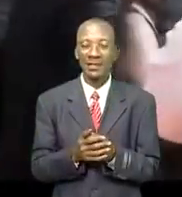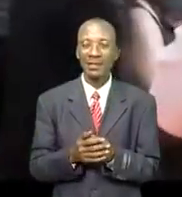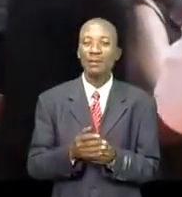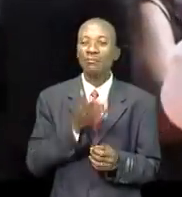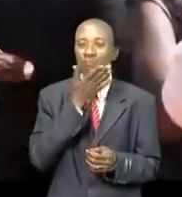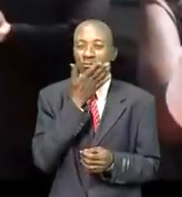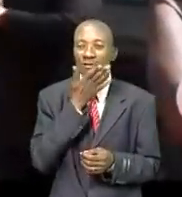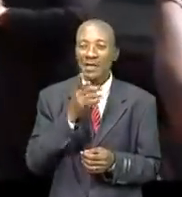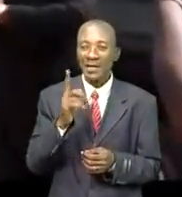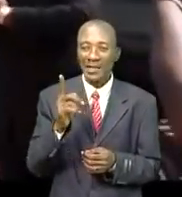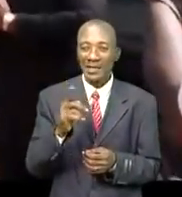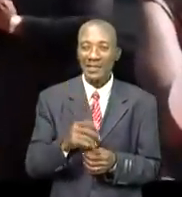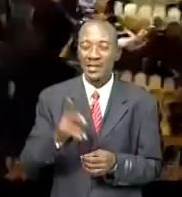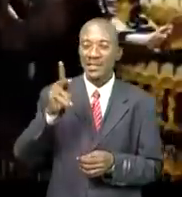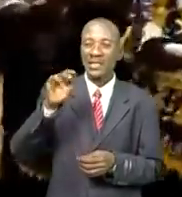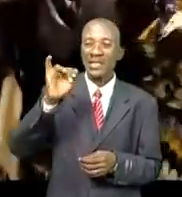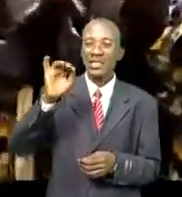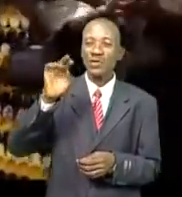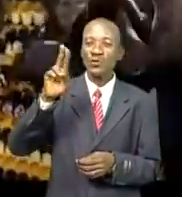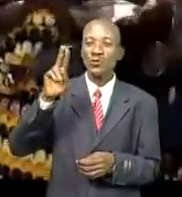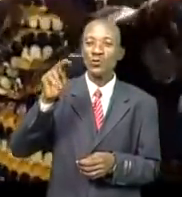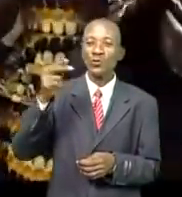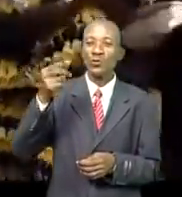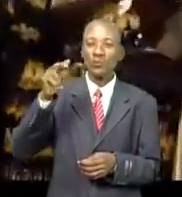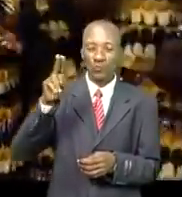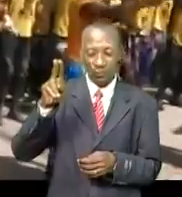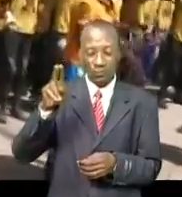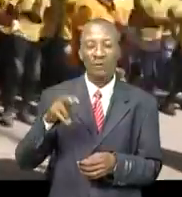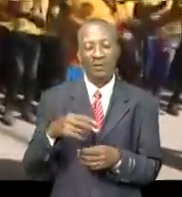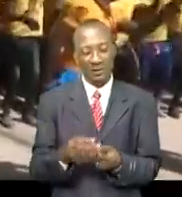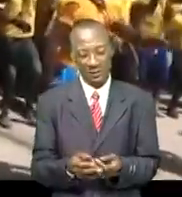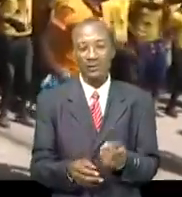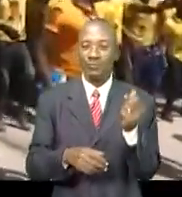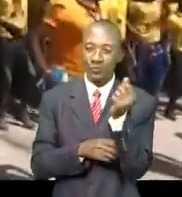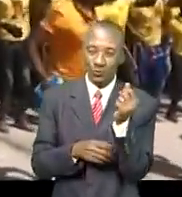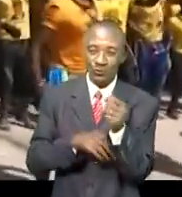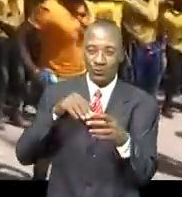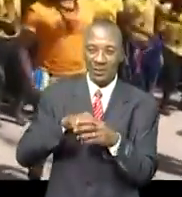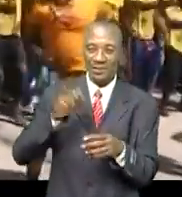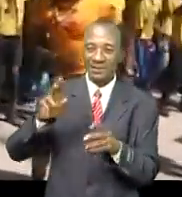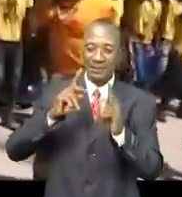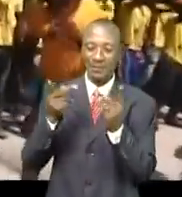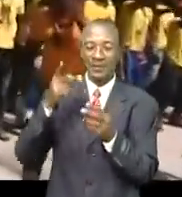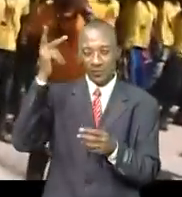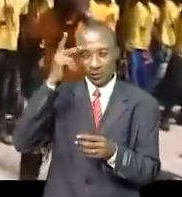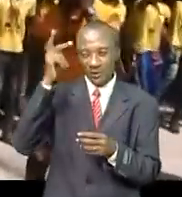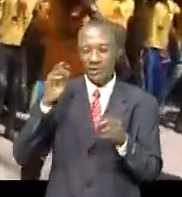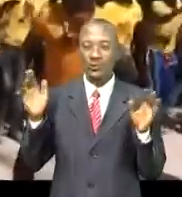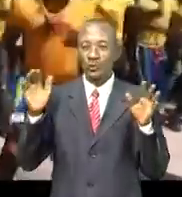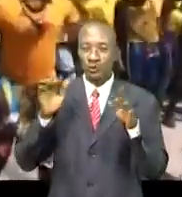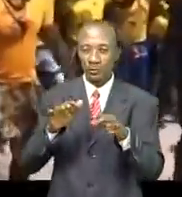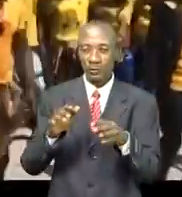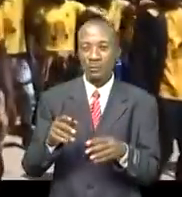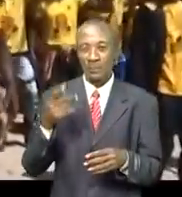Akumanza dans sa résidence du Golfe. Cadres et militants de sa formation politique, l'UNAFEC, se sont mobilisés pour ovationner le